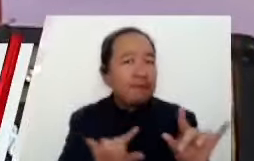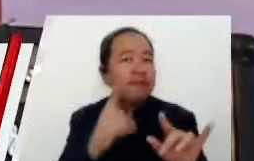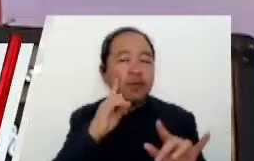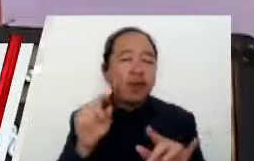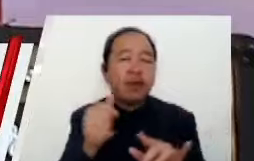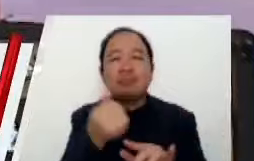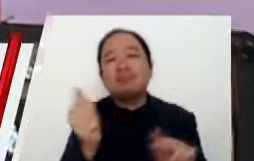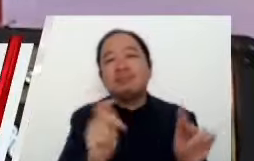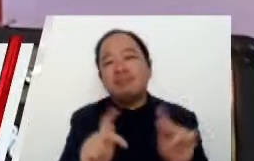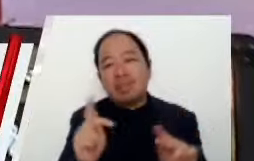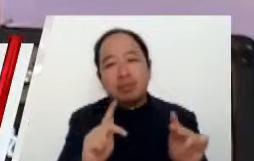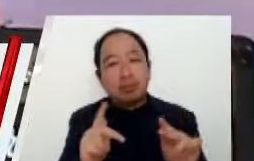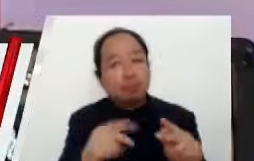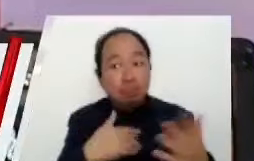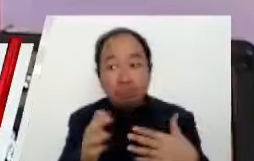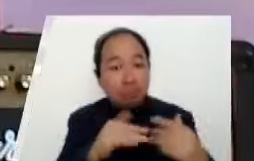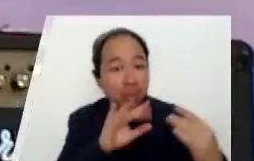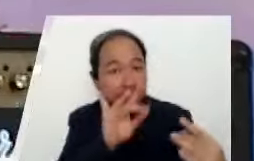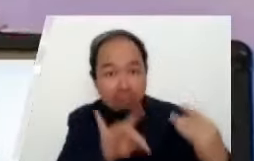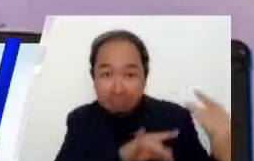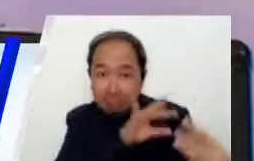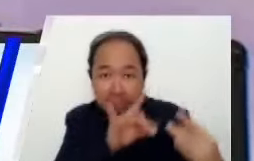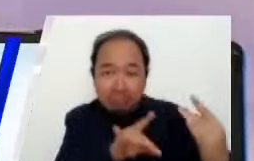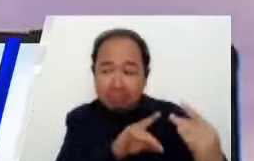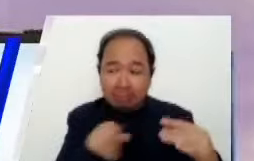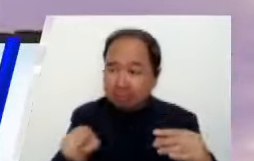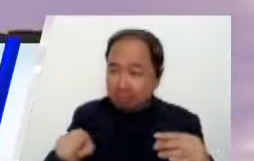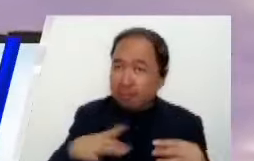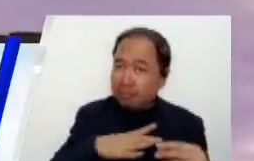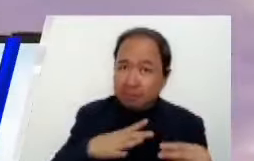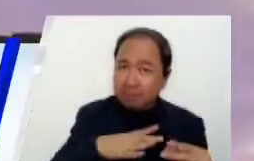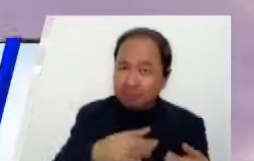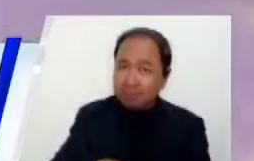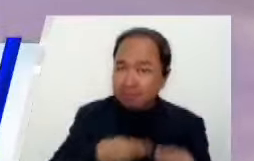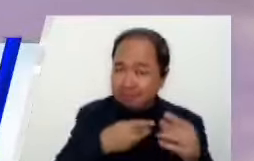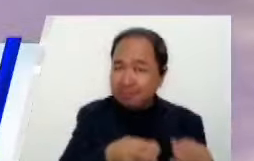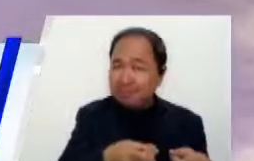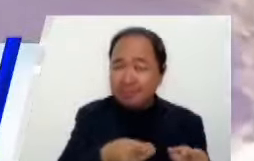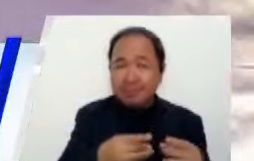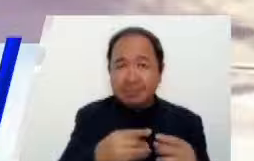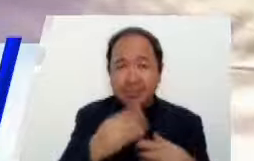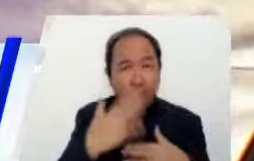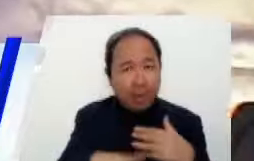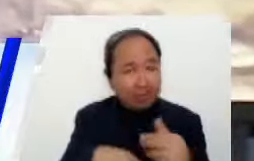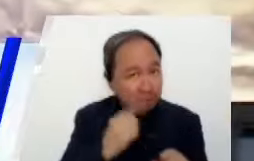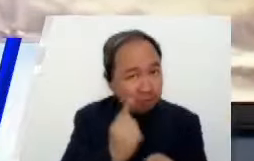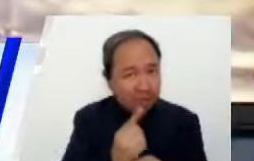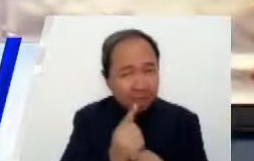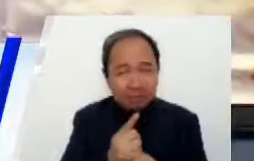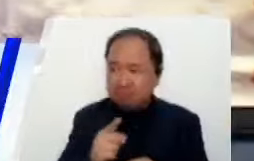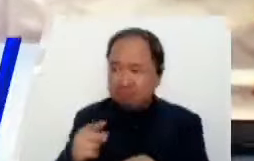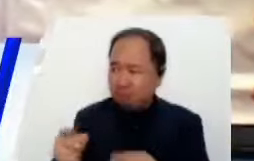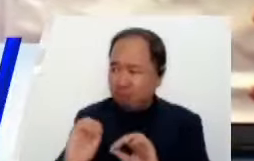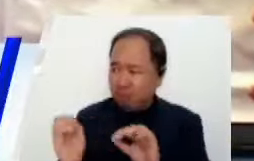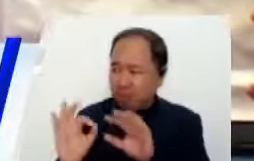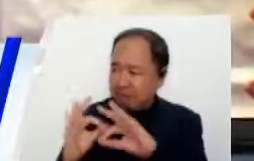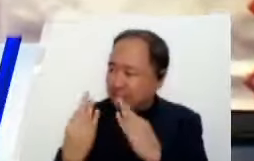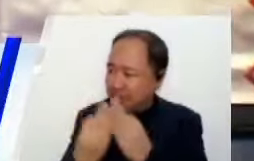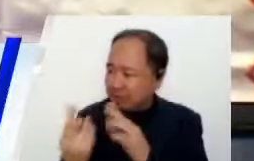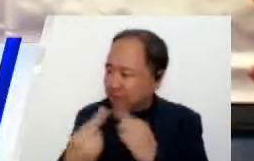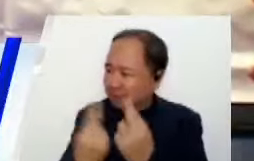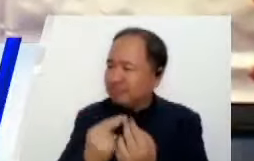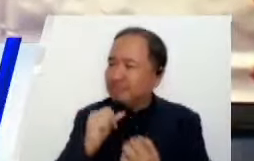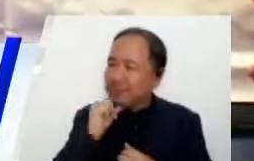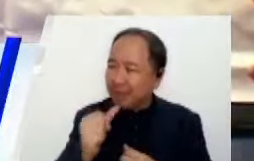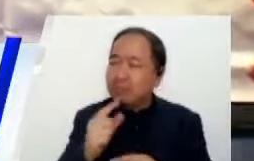mo kakilala kung sino yung bibigyan ng dugo mo, correct? Hindi mo naman kaano-ano. Pero alam mo sa puso mo